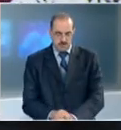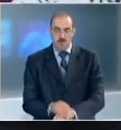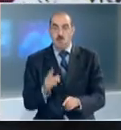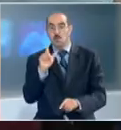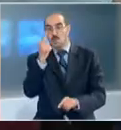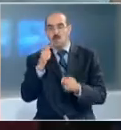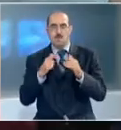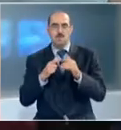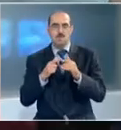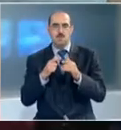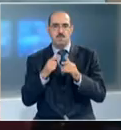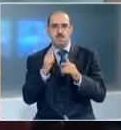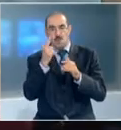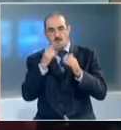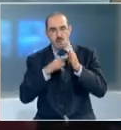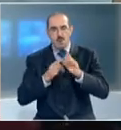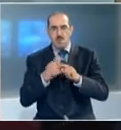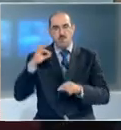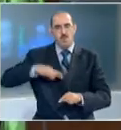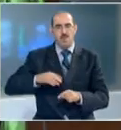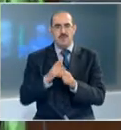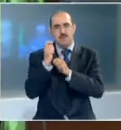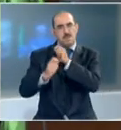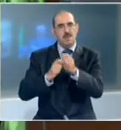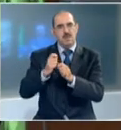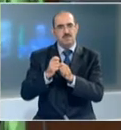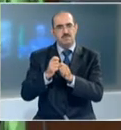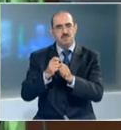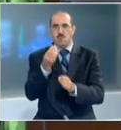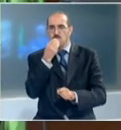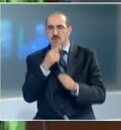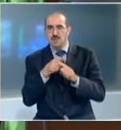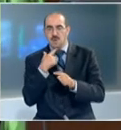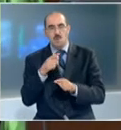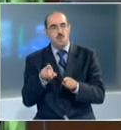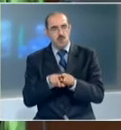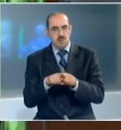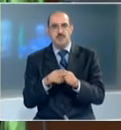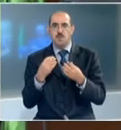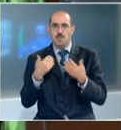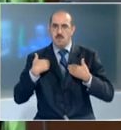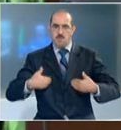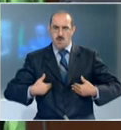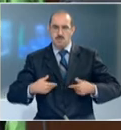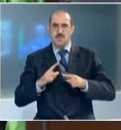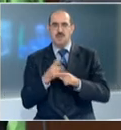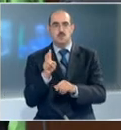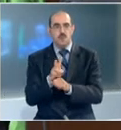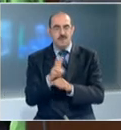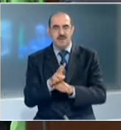خاص بالاستفادة من القرض المصغر، وبالتالي سوف يتمكن أعوان الحرس